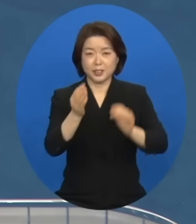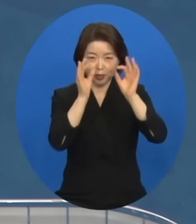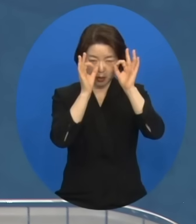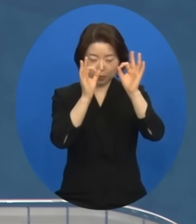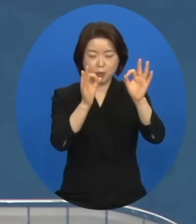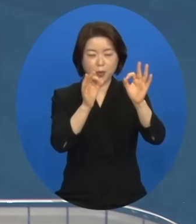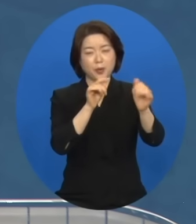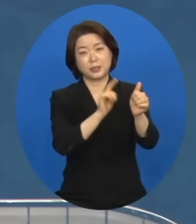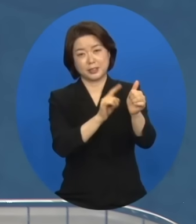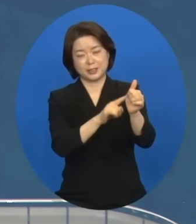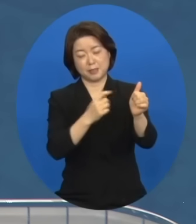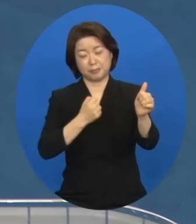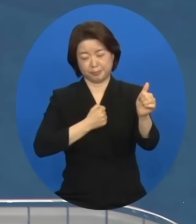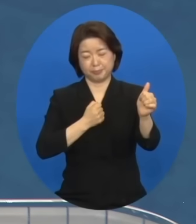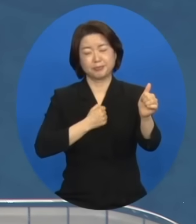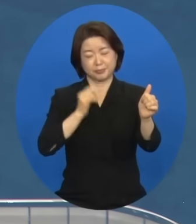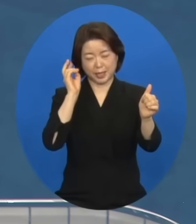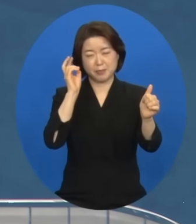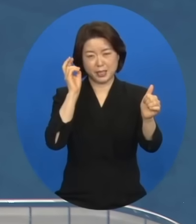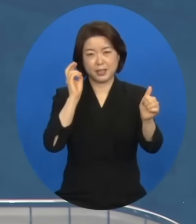그 사람은 얼마나 답답하겠어요?